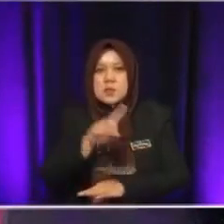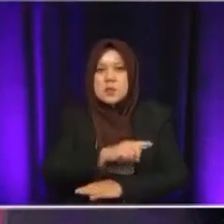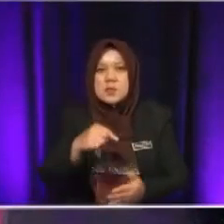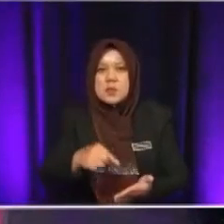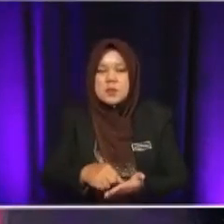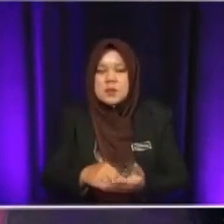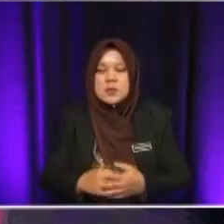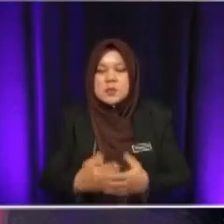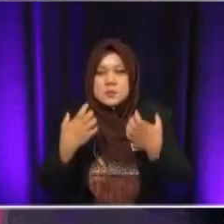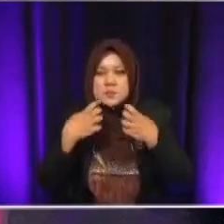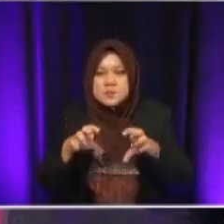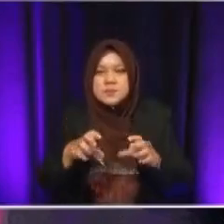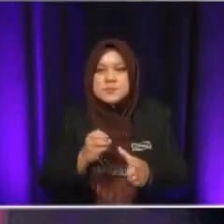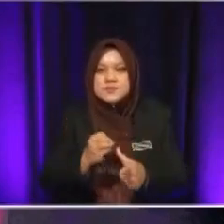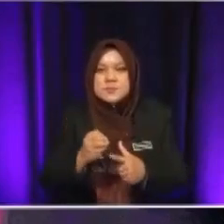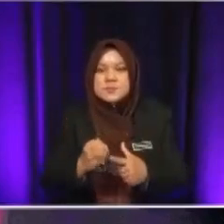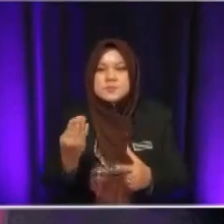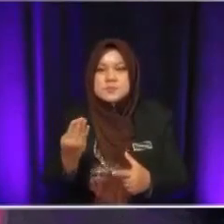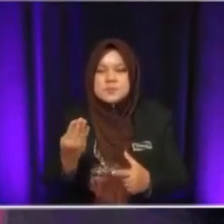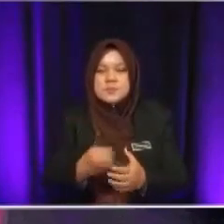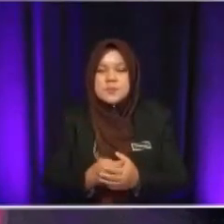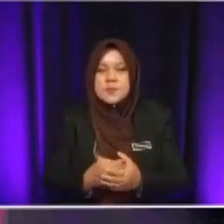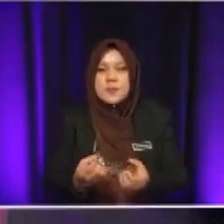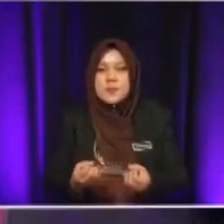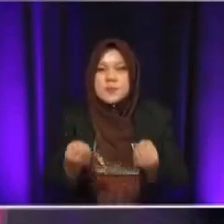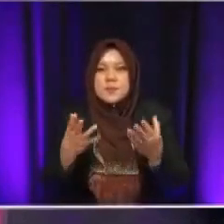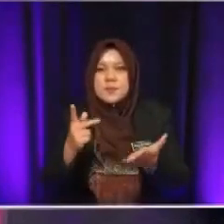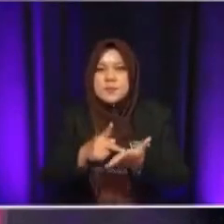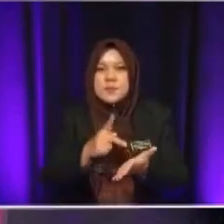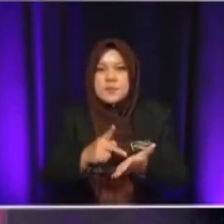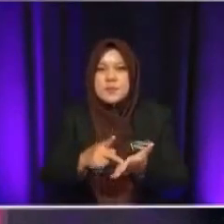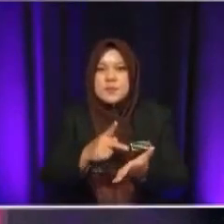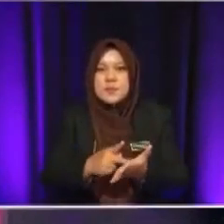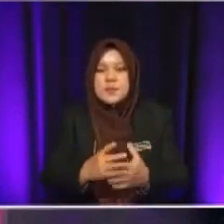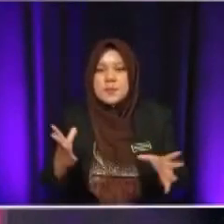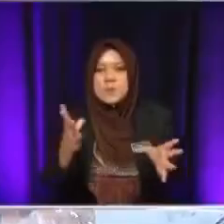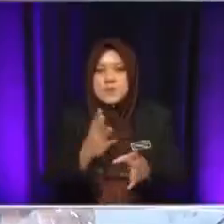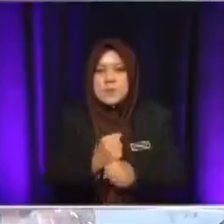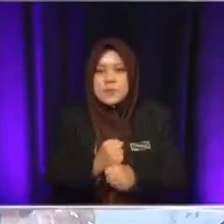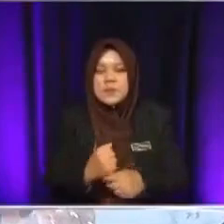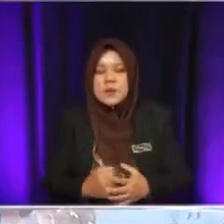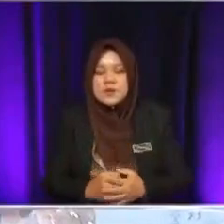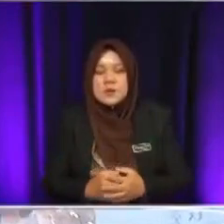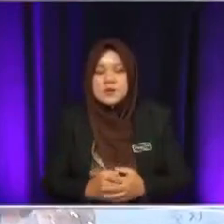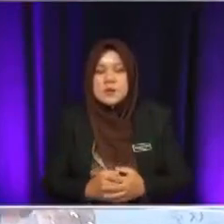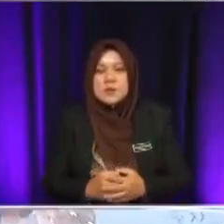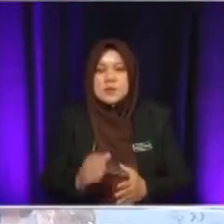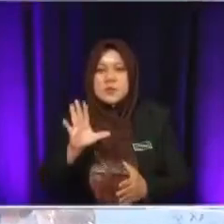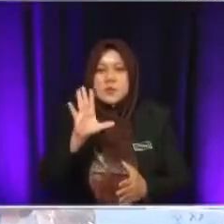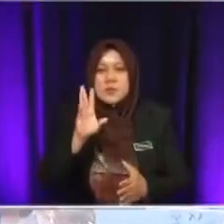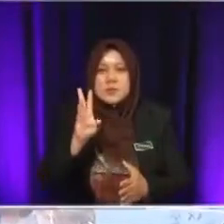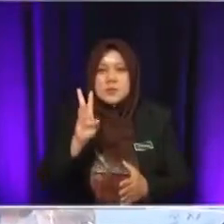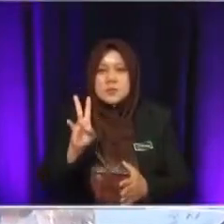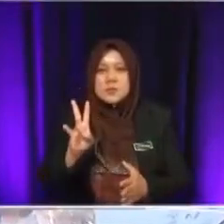prestasi saya, cuba cemerlang tak cikgu, cemerlang tak? Cuba Mira kira berapa banyak stiker kat situ. Saya kira saya dapat 1, 2, 3, 4, 5,